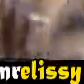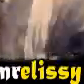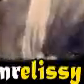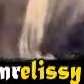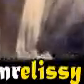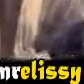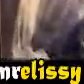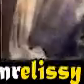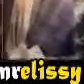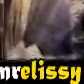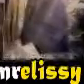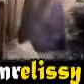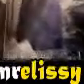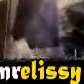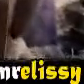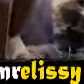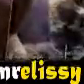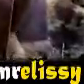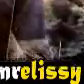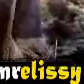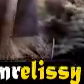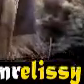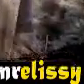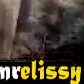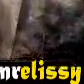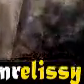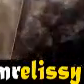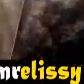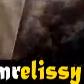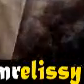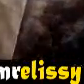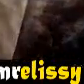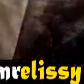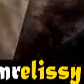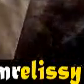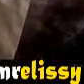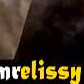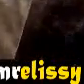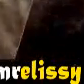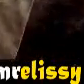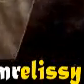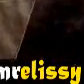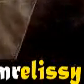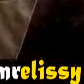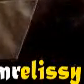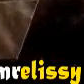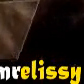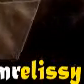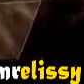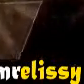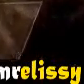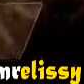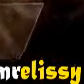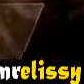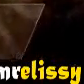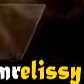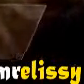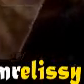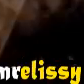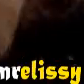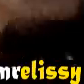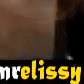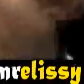بلوتك، الغنوة مش هتموتك، انما كتم الغنى هو اللي